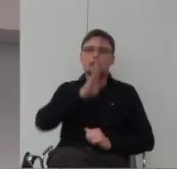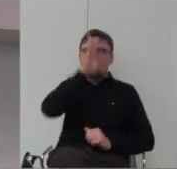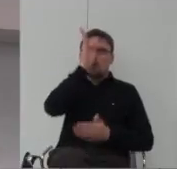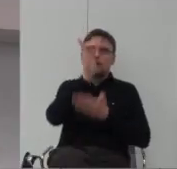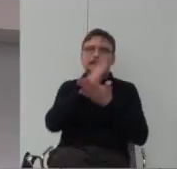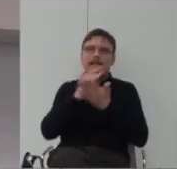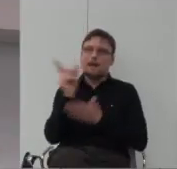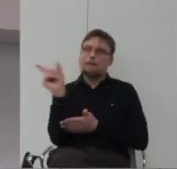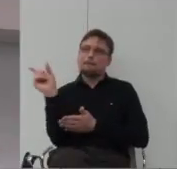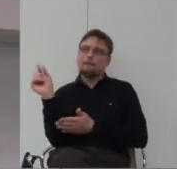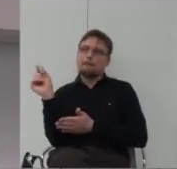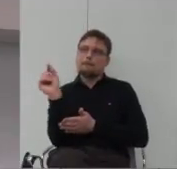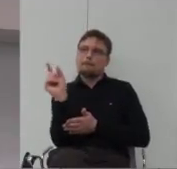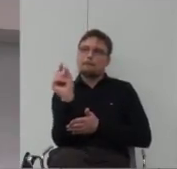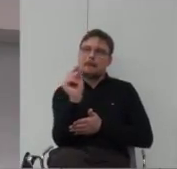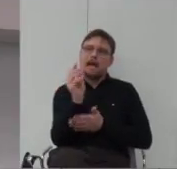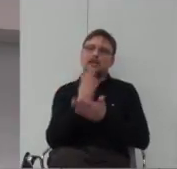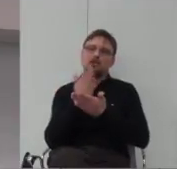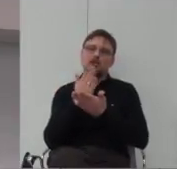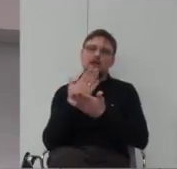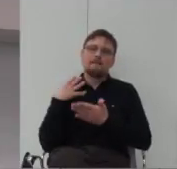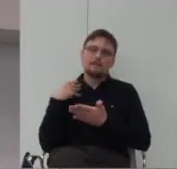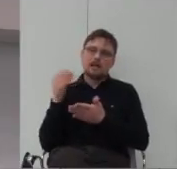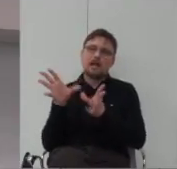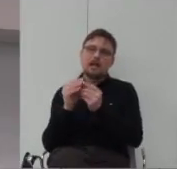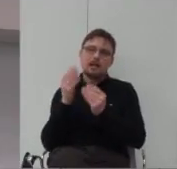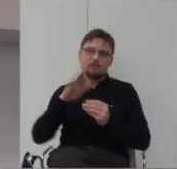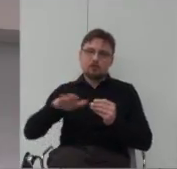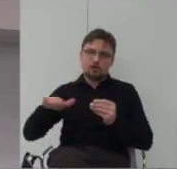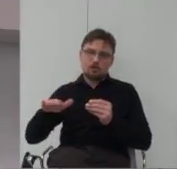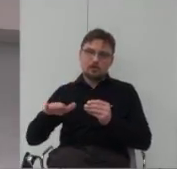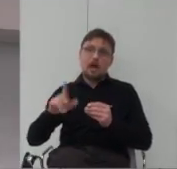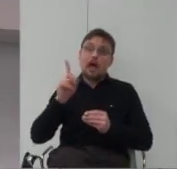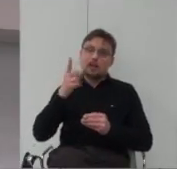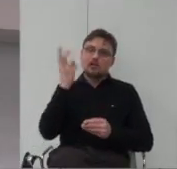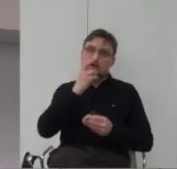przykładowe mieszkania. I ta północna część to są